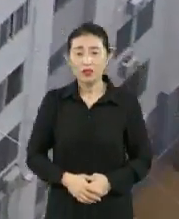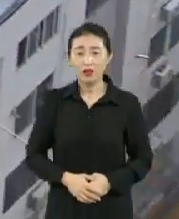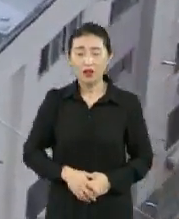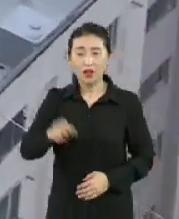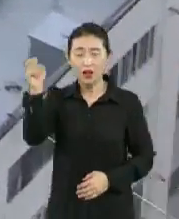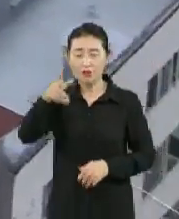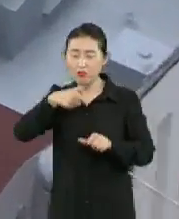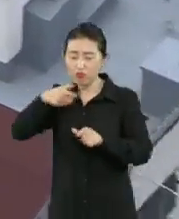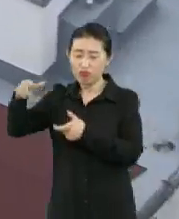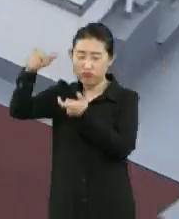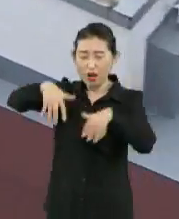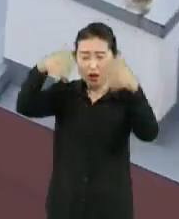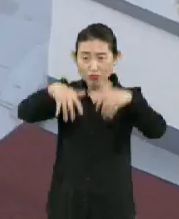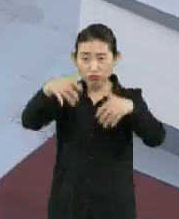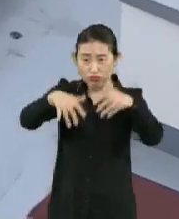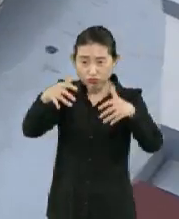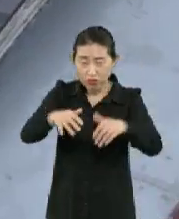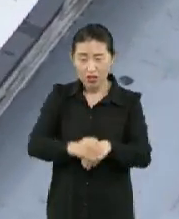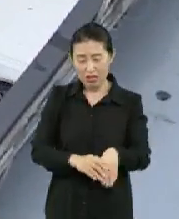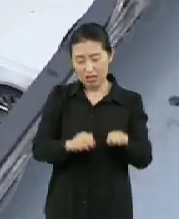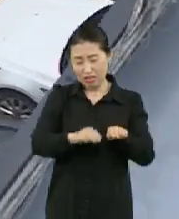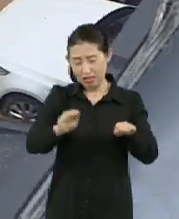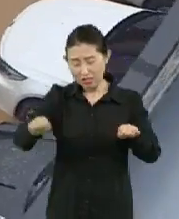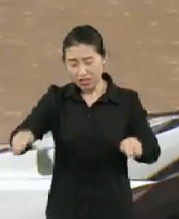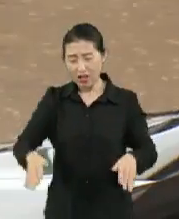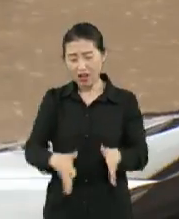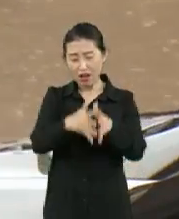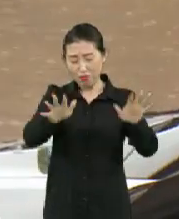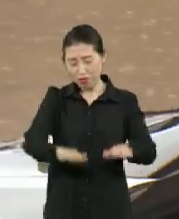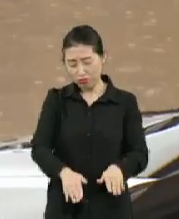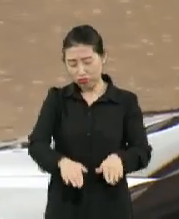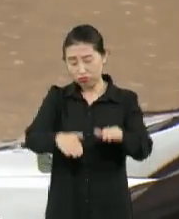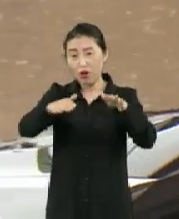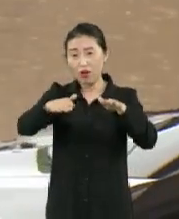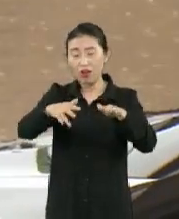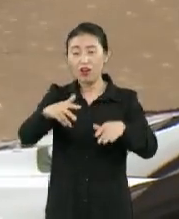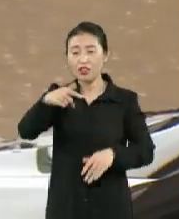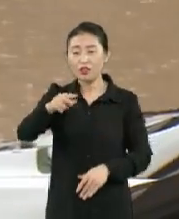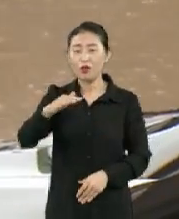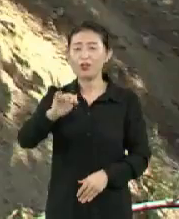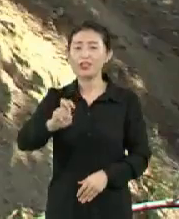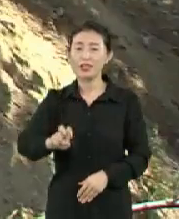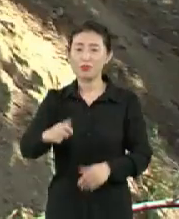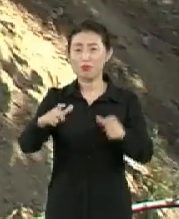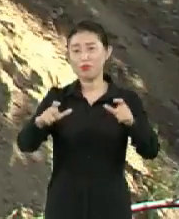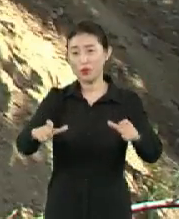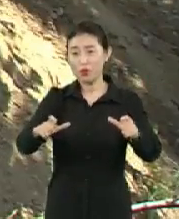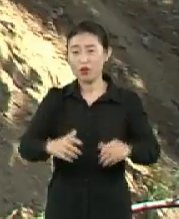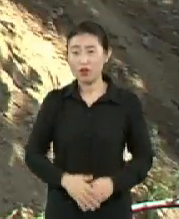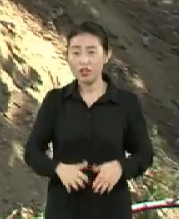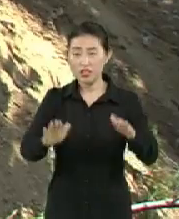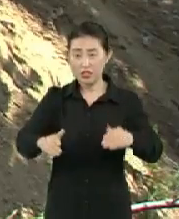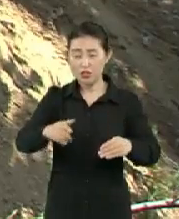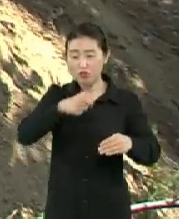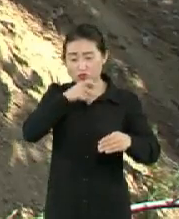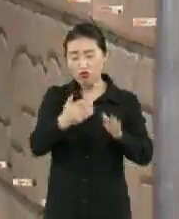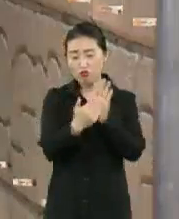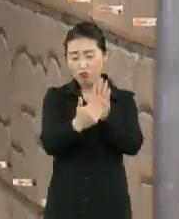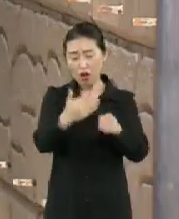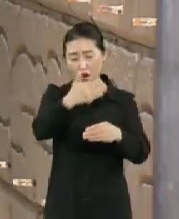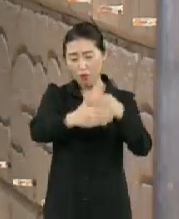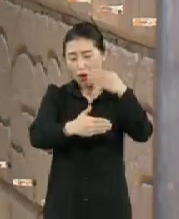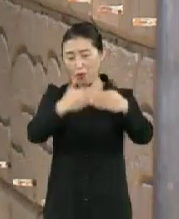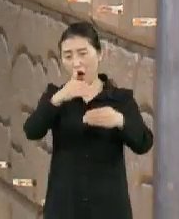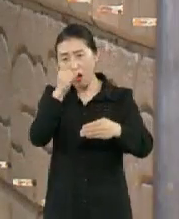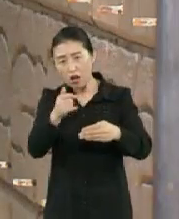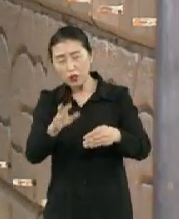기습폭우로 28세대가 잠기고 차량 78대가 침수됐던 대전 정림동 코스모스 아파트 역시 물막이 시설까지 설치했지만